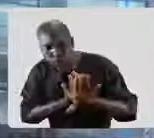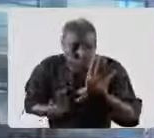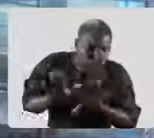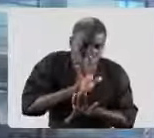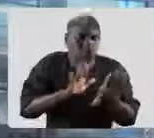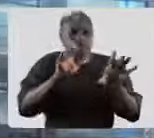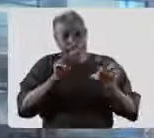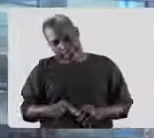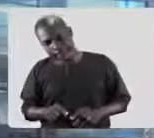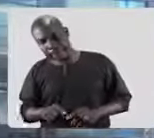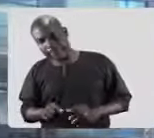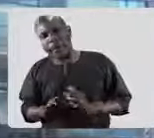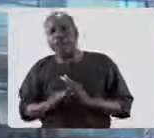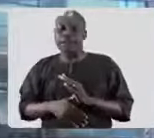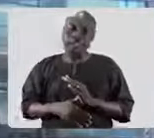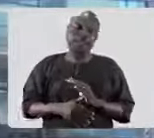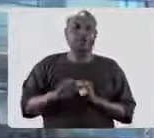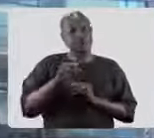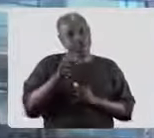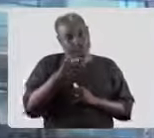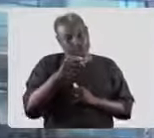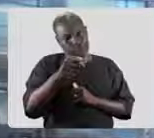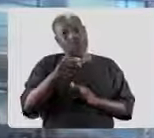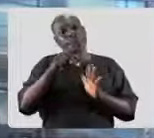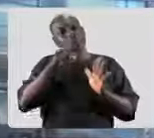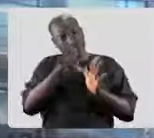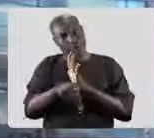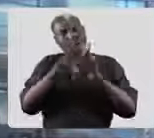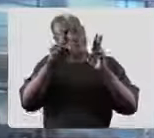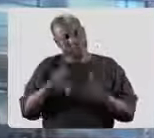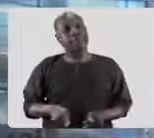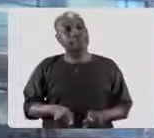eko ba. Oba dan wani no. Ne wo kumunipa.